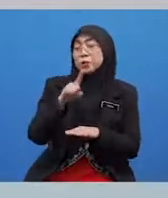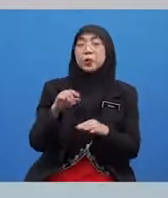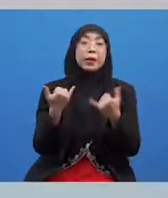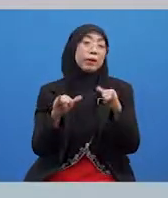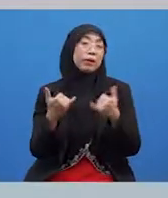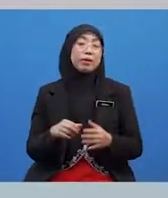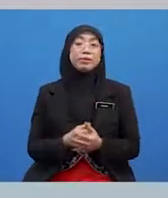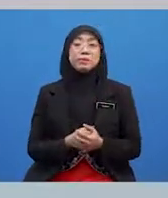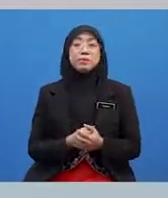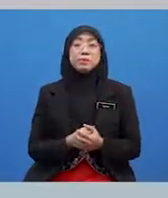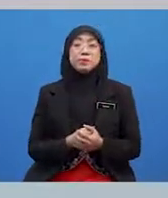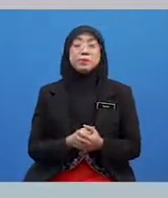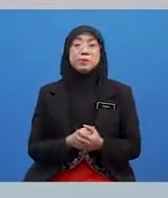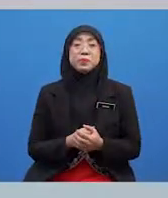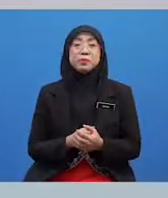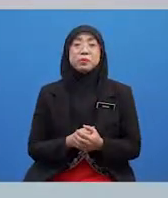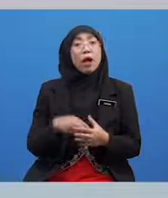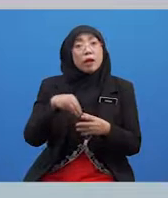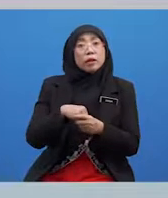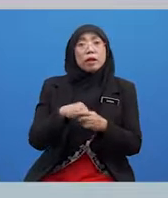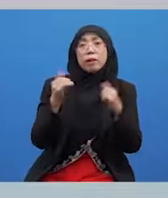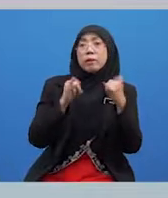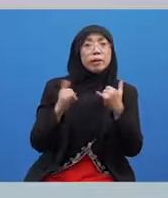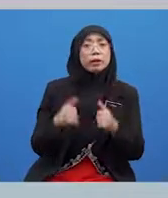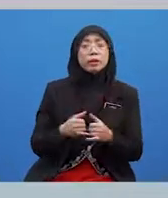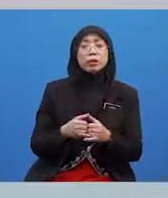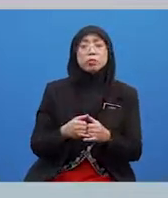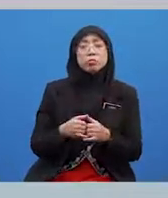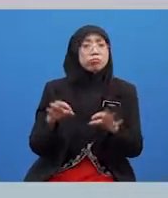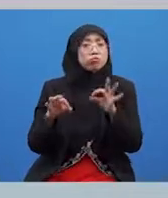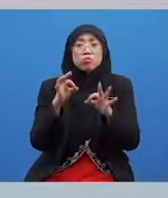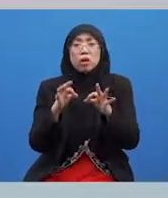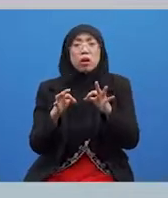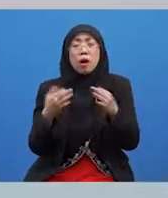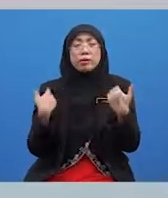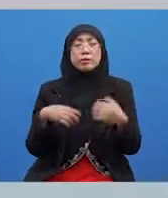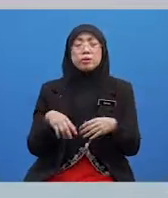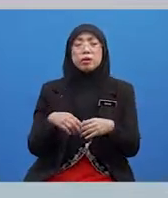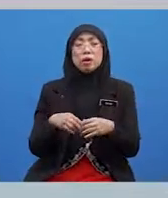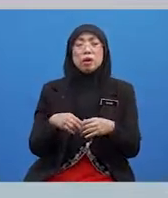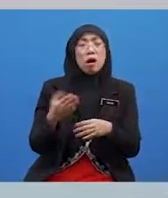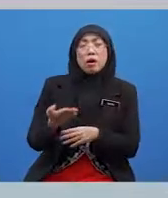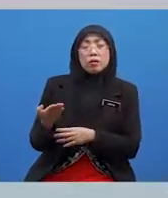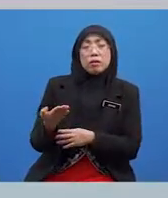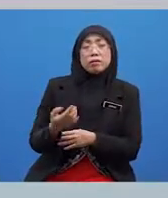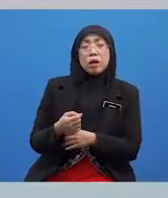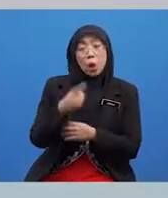ubah wujud dengan melakukan pelbagai pergerakan yang hampir serupa. Yang